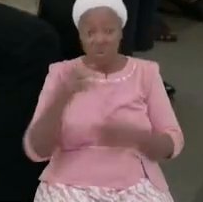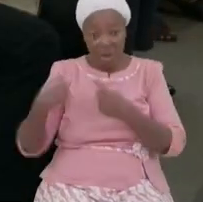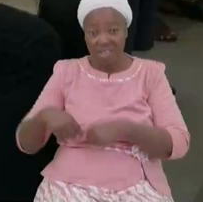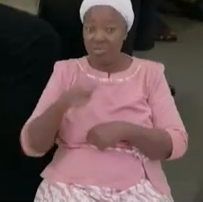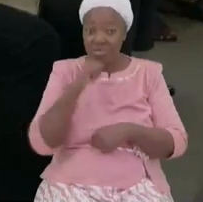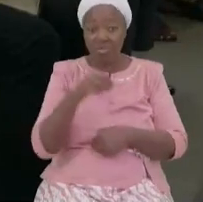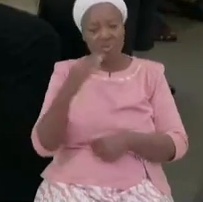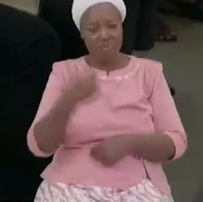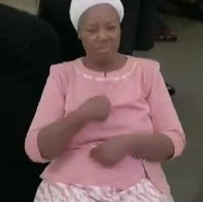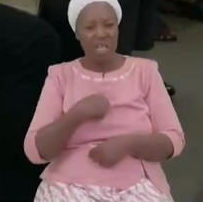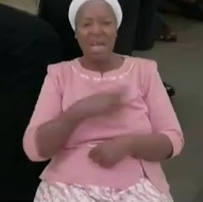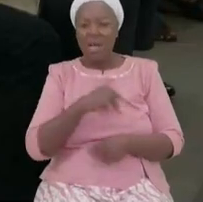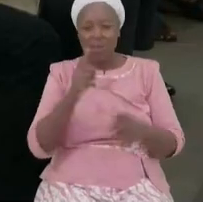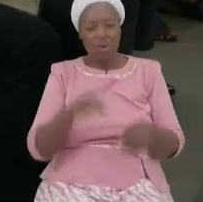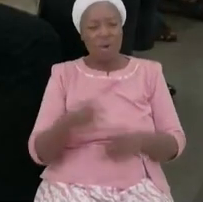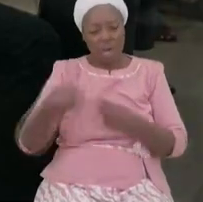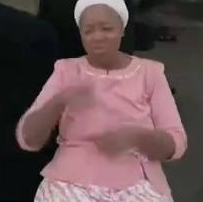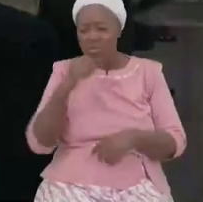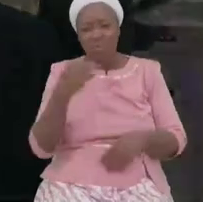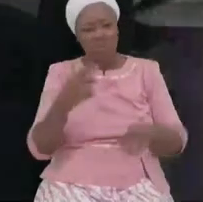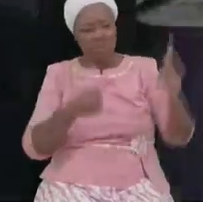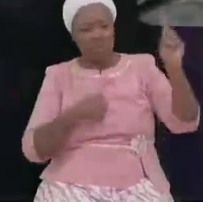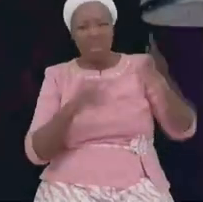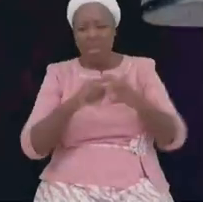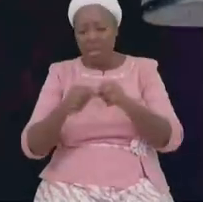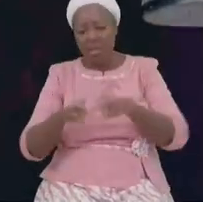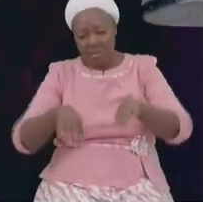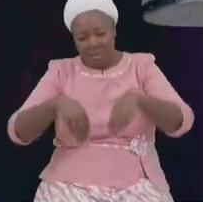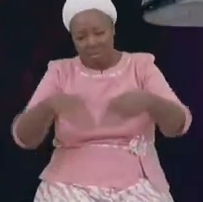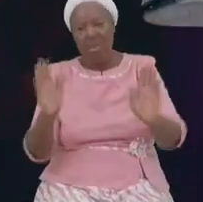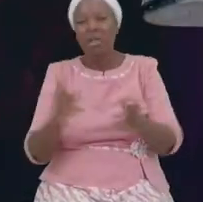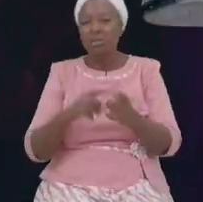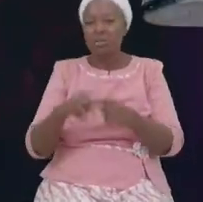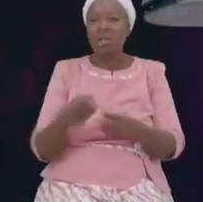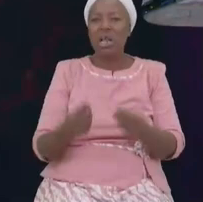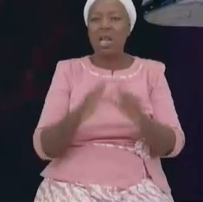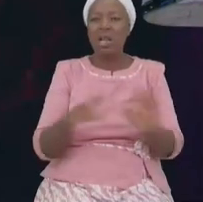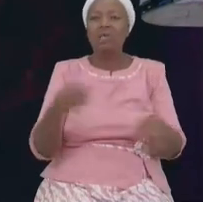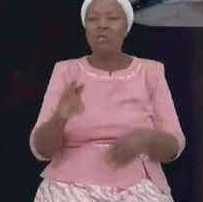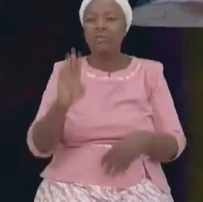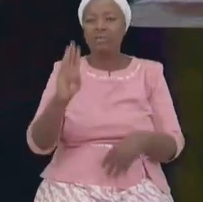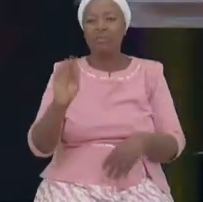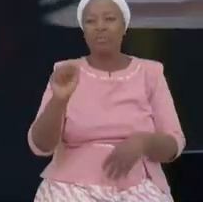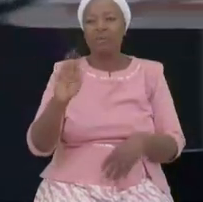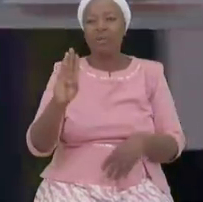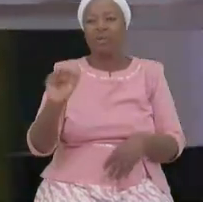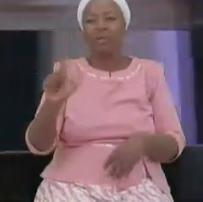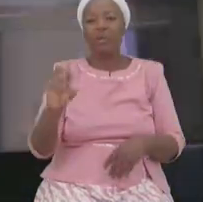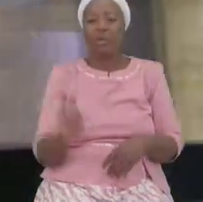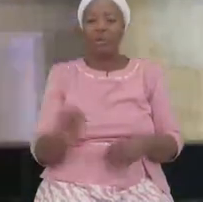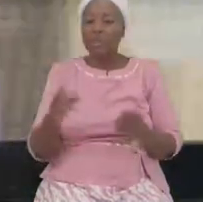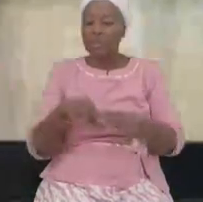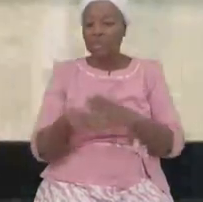moi, votre cœur n'est pas pour moi. Et ils sont allés en Babylone en captivité. Maintenant, il